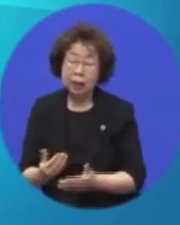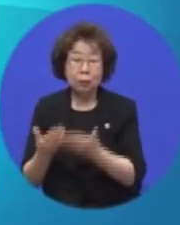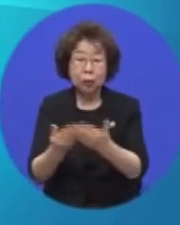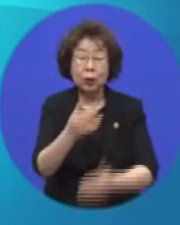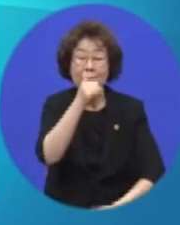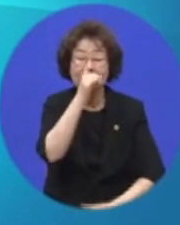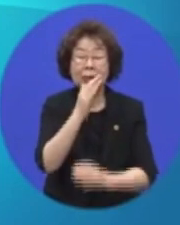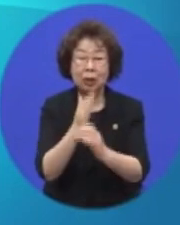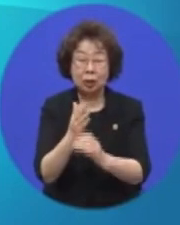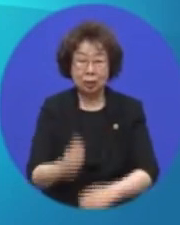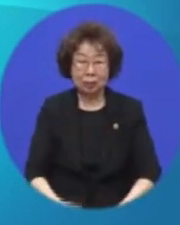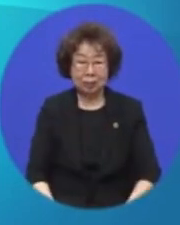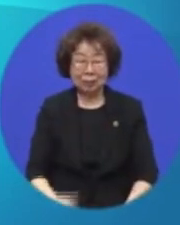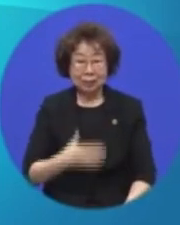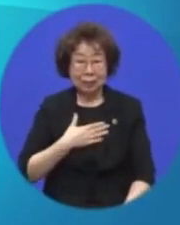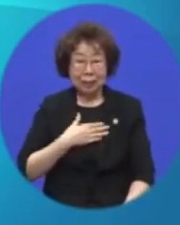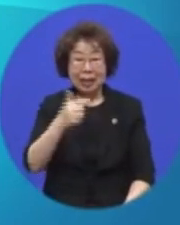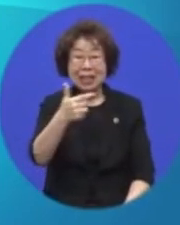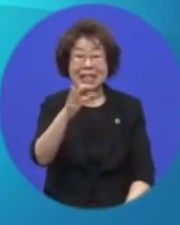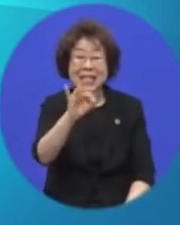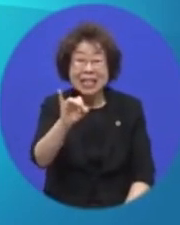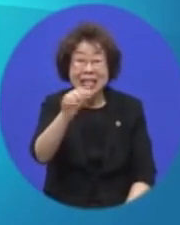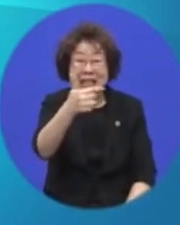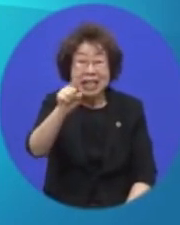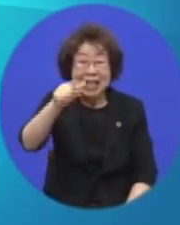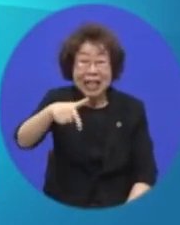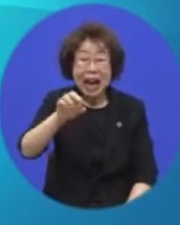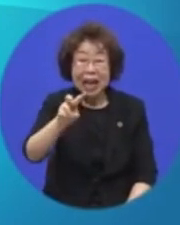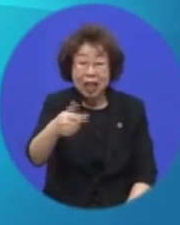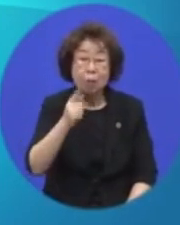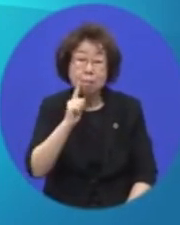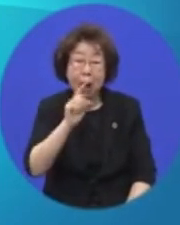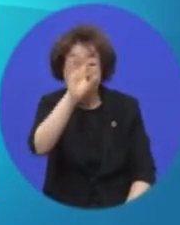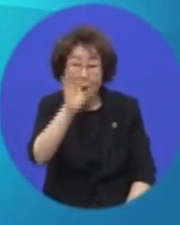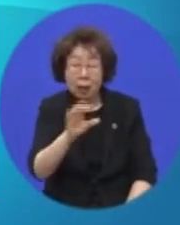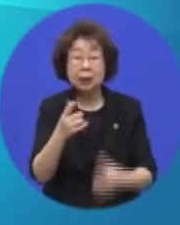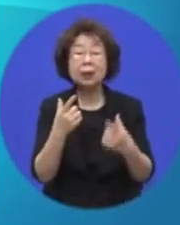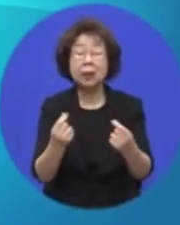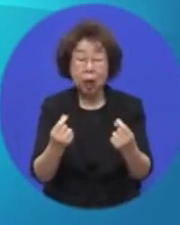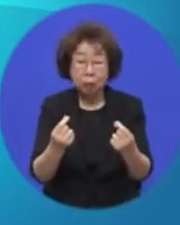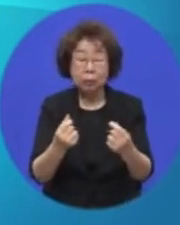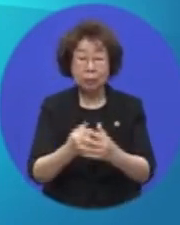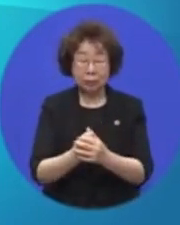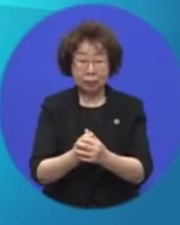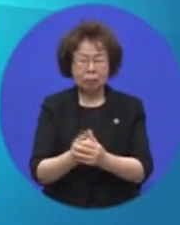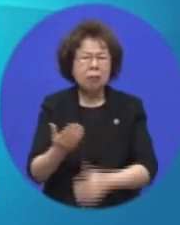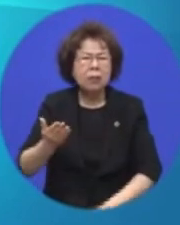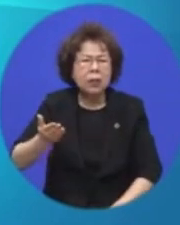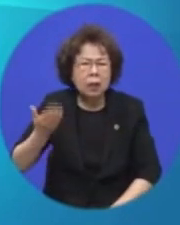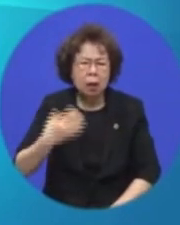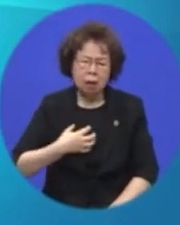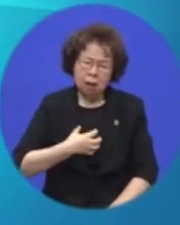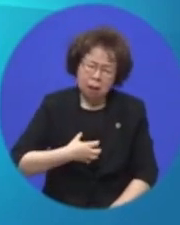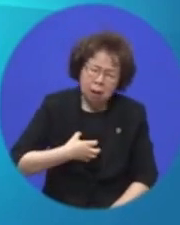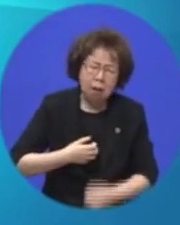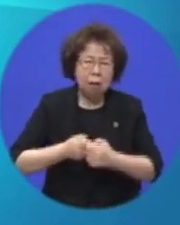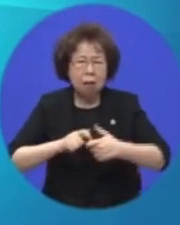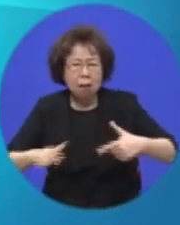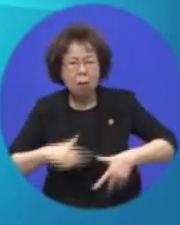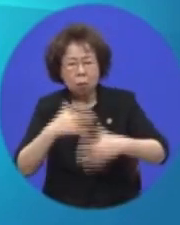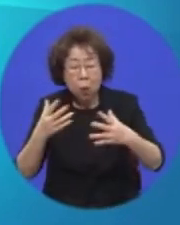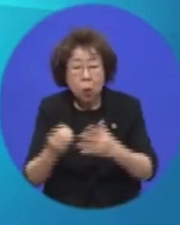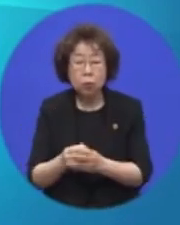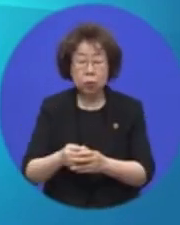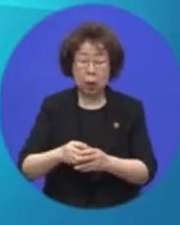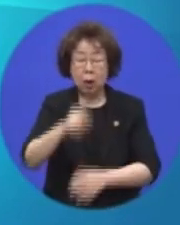있습니다 저는 이낙연 전 총리 께서 늘 하셨던 말씀을 되새김 니다 지난 과제 그 자체가